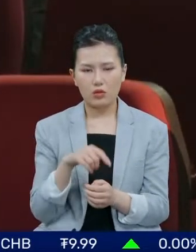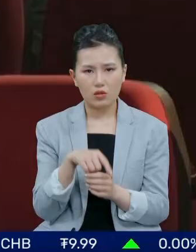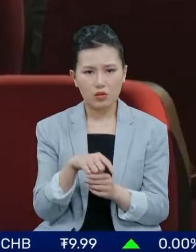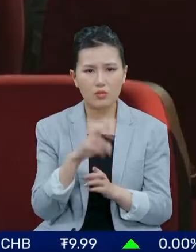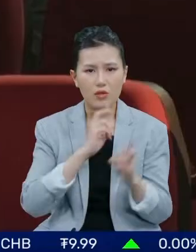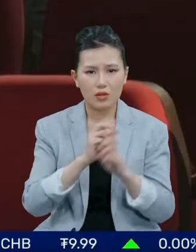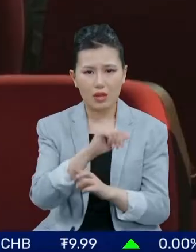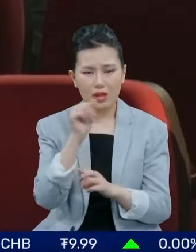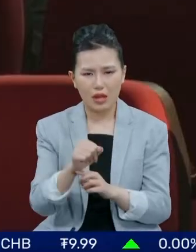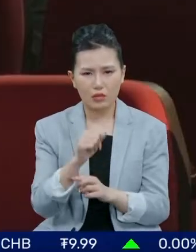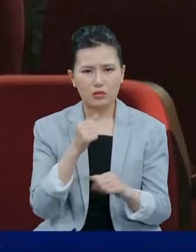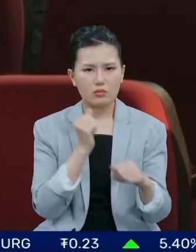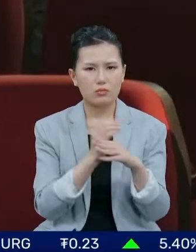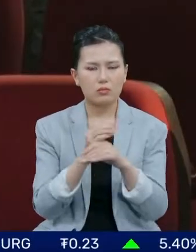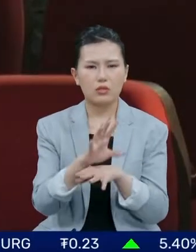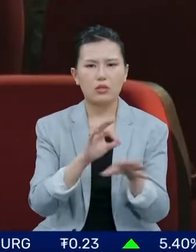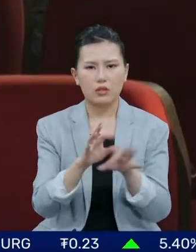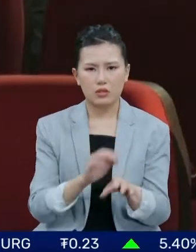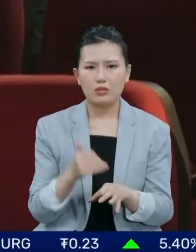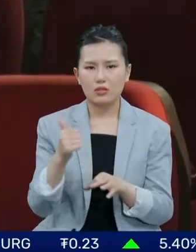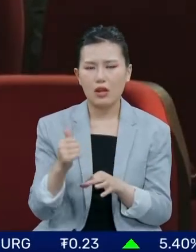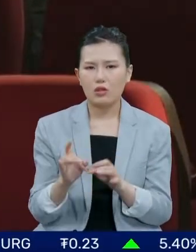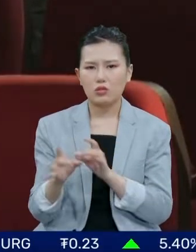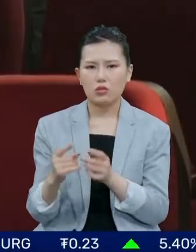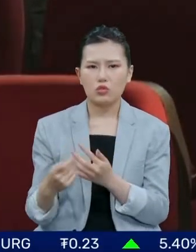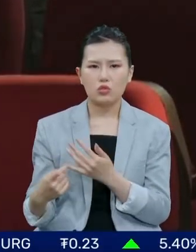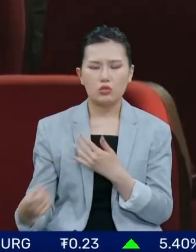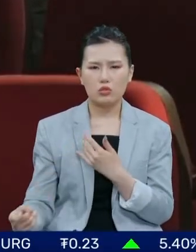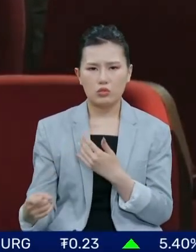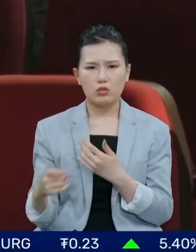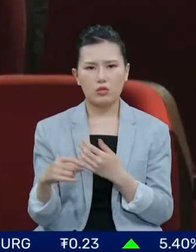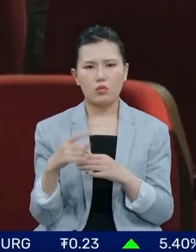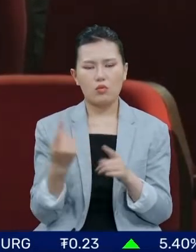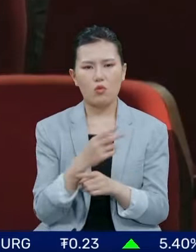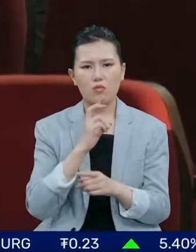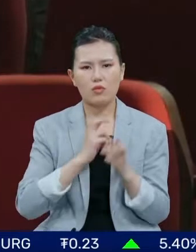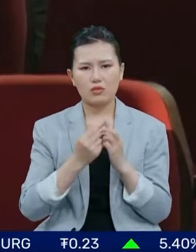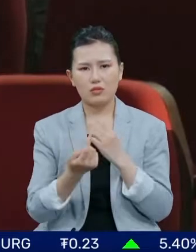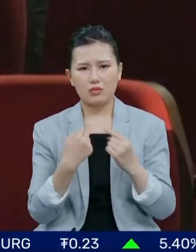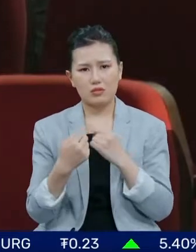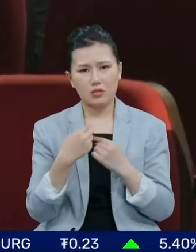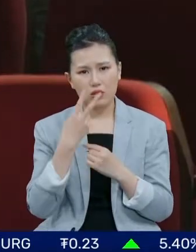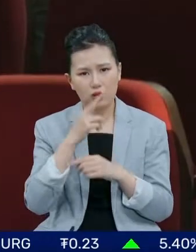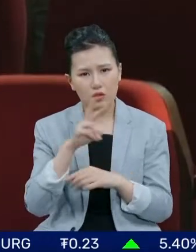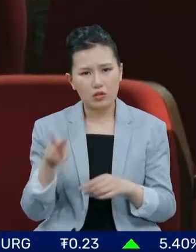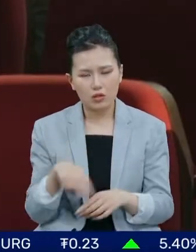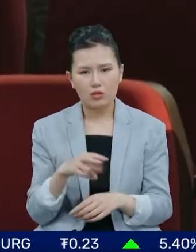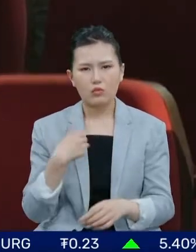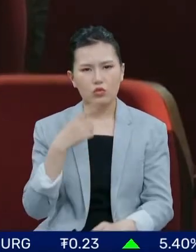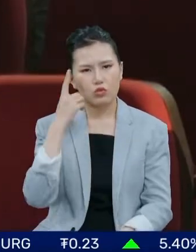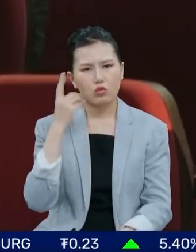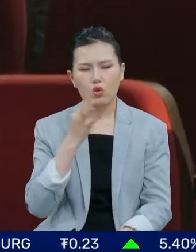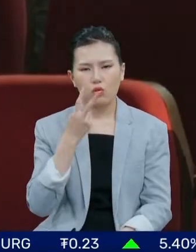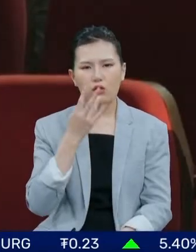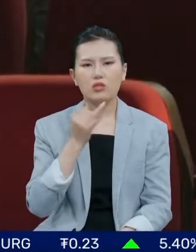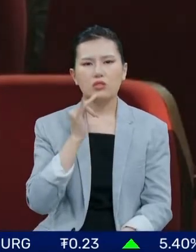зэлийн хэсэг дээр нь банкны дотоод дүрмж өртсөн гэж буруудах үндслэлийг ингээ харахад бол ер нь л их ойлгомжгүй зүйлүүд их олон